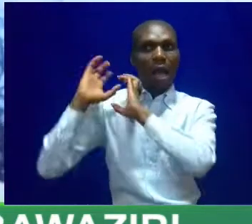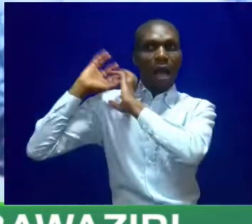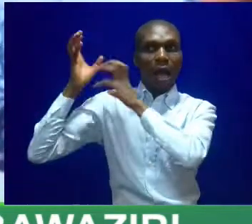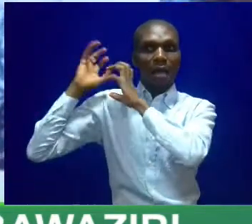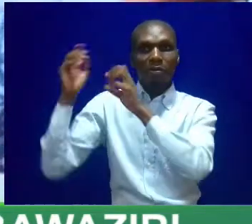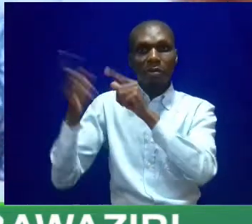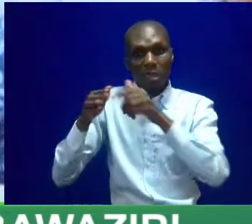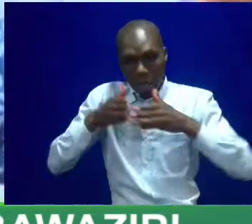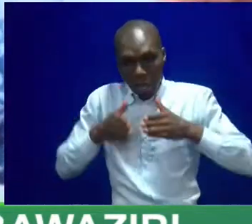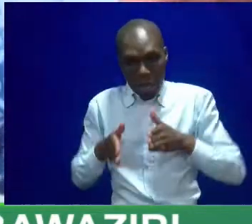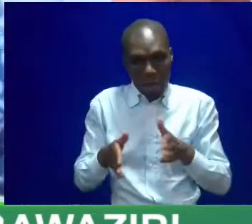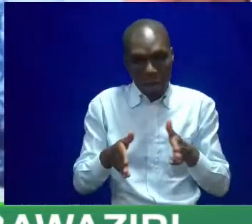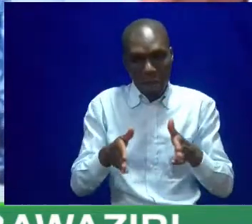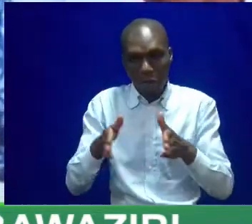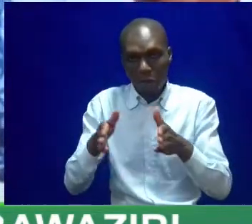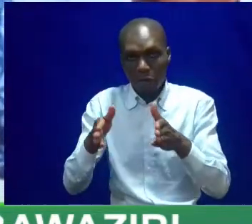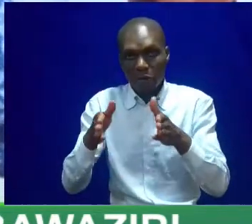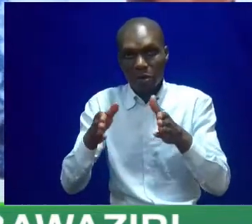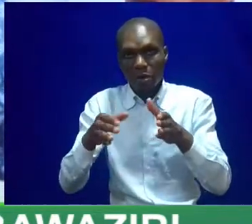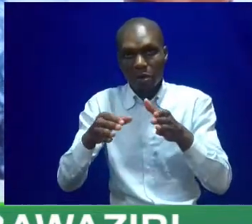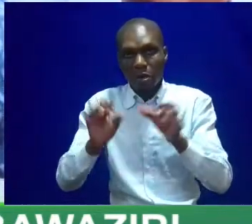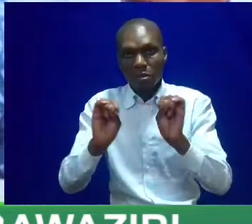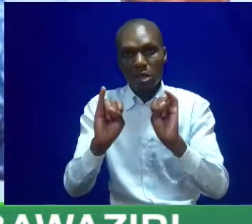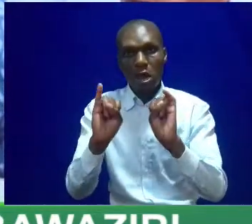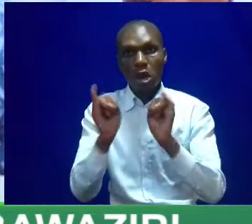hii a new